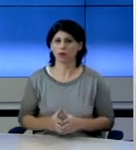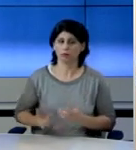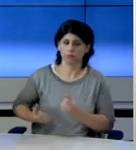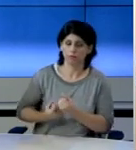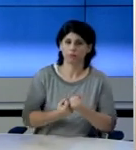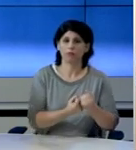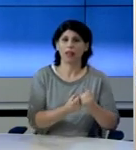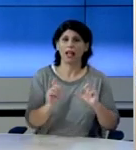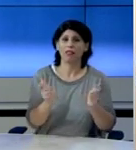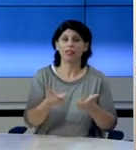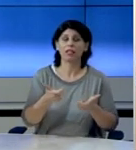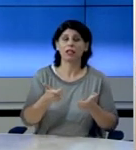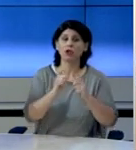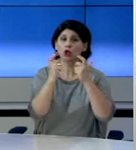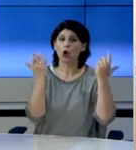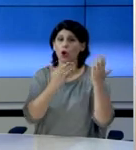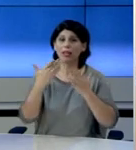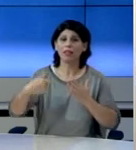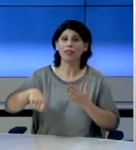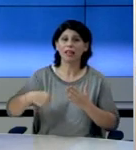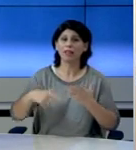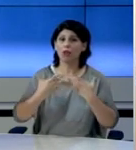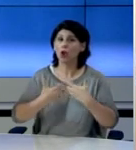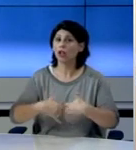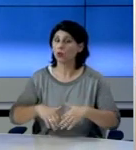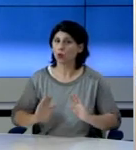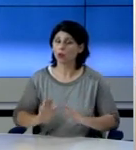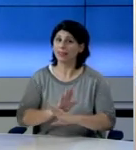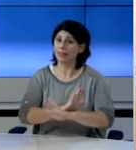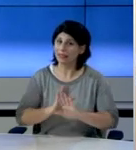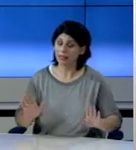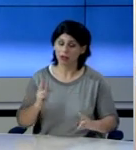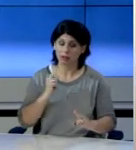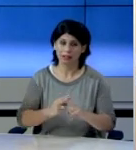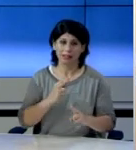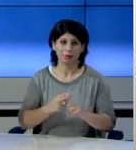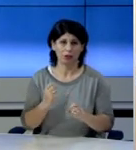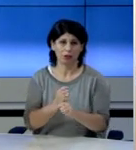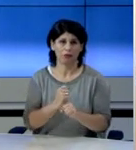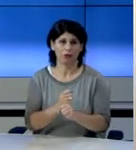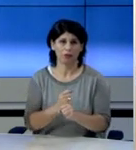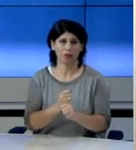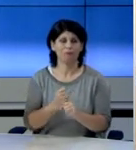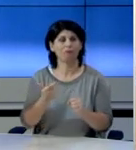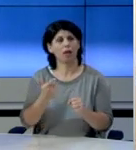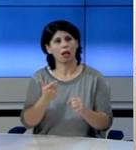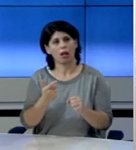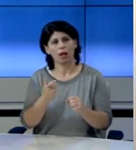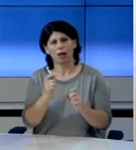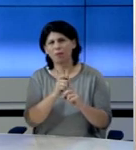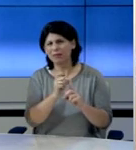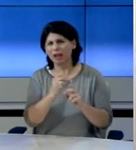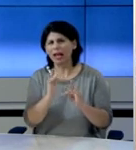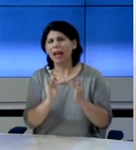Σχολή Δικαστικών Λειτουργών και τέλος ολοκλήρωσε σημαντικά έργα ηλεκτρονικής δικαιοσύνης, των οποίων η αξία